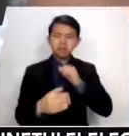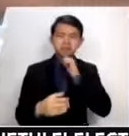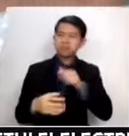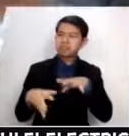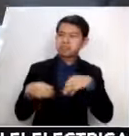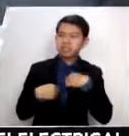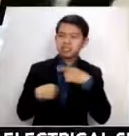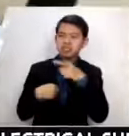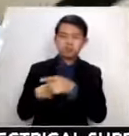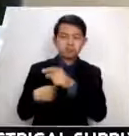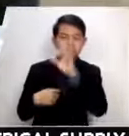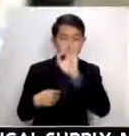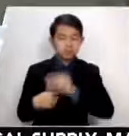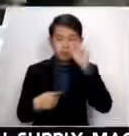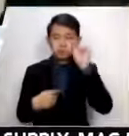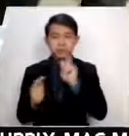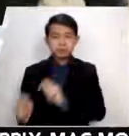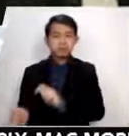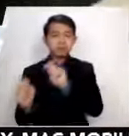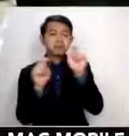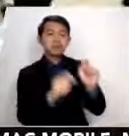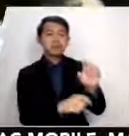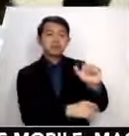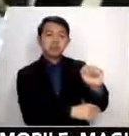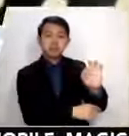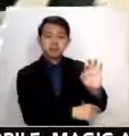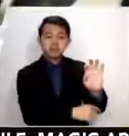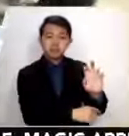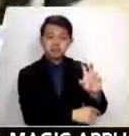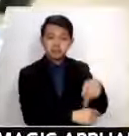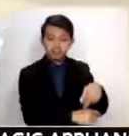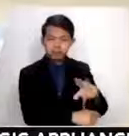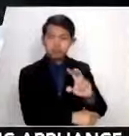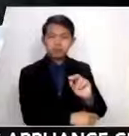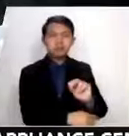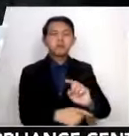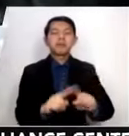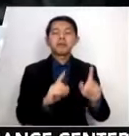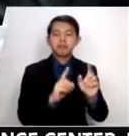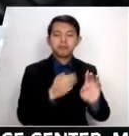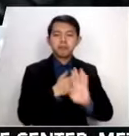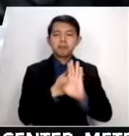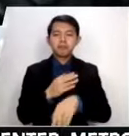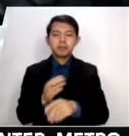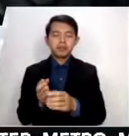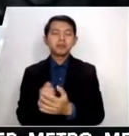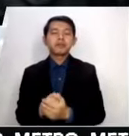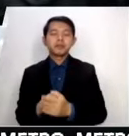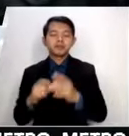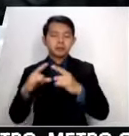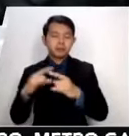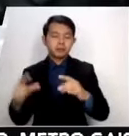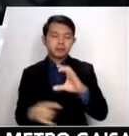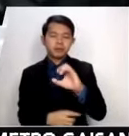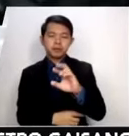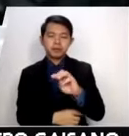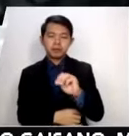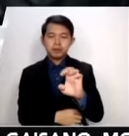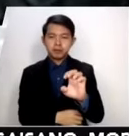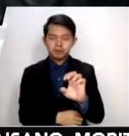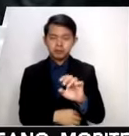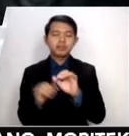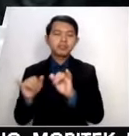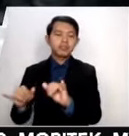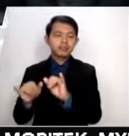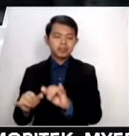ng AFP. Pagkatapos ng arraignment, ibinalik si Kibuloy sa Camp Crame. Doon muna mananatili habang sumasailalim sa medical